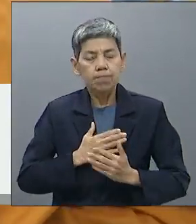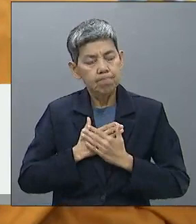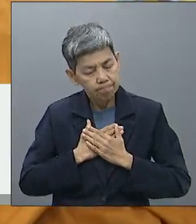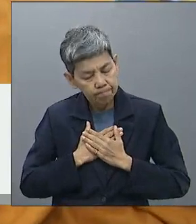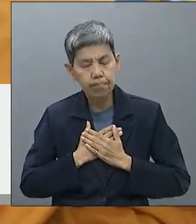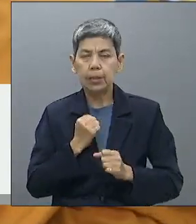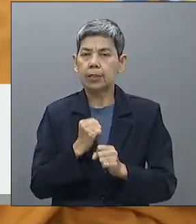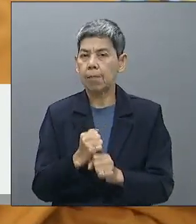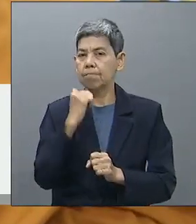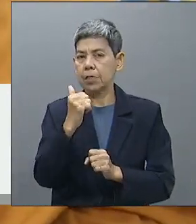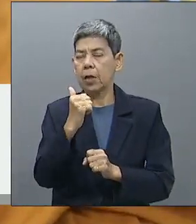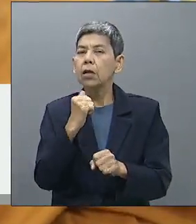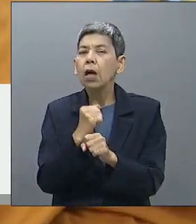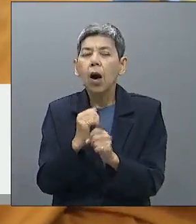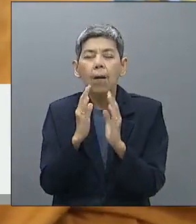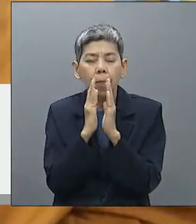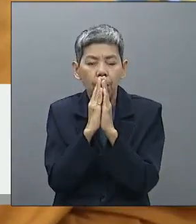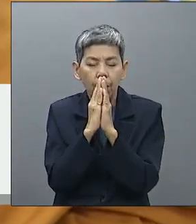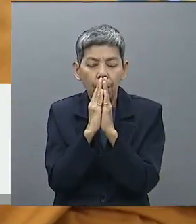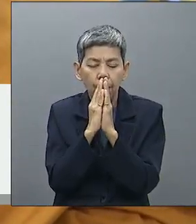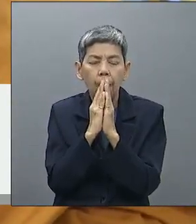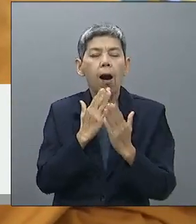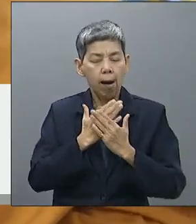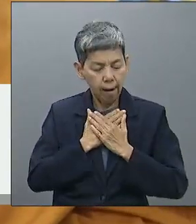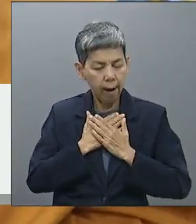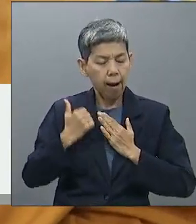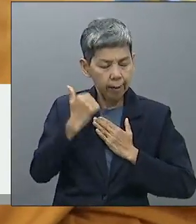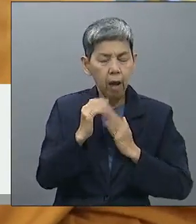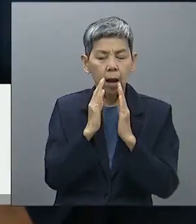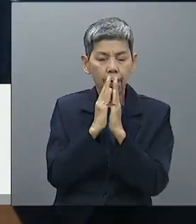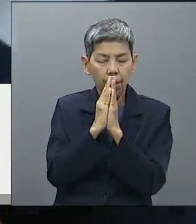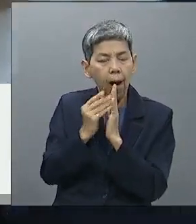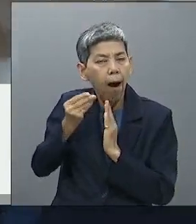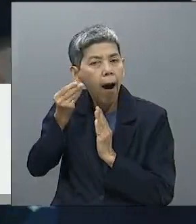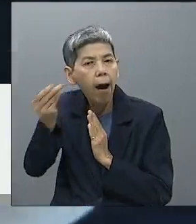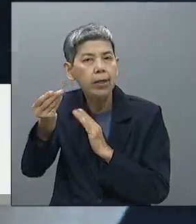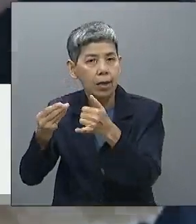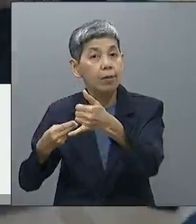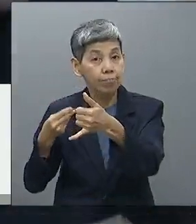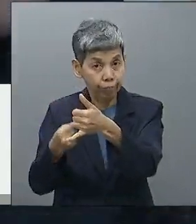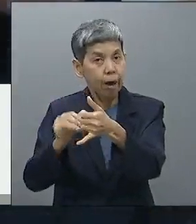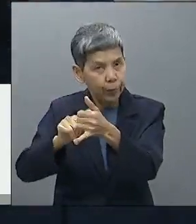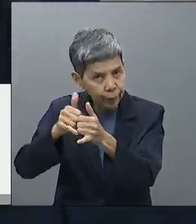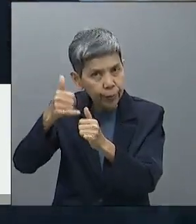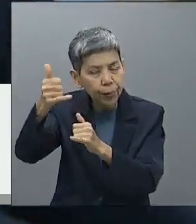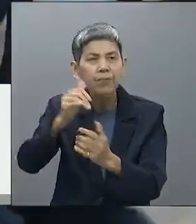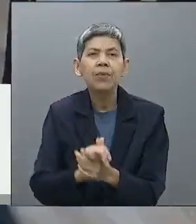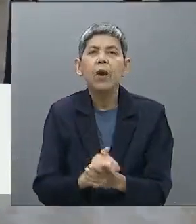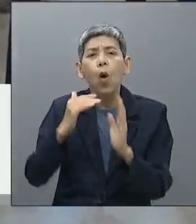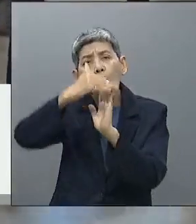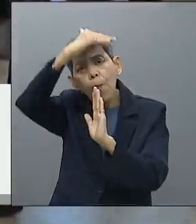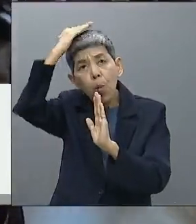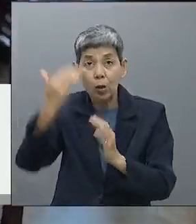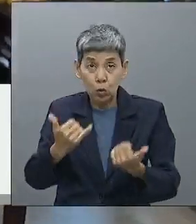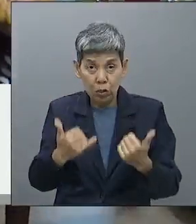วาจาใจเพื่อให้บุญกุศลเกิดแก่ตัวเราและผู้ที่ตั้งใจจะบวชให้ด้วยทางนี้การบวชหน้าไฟวันนี้